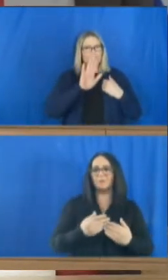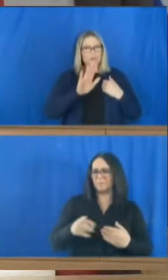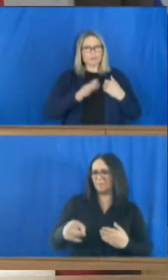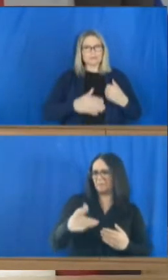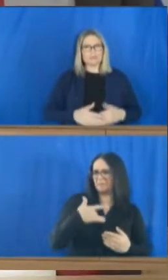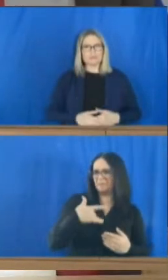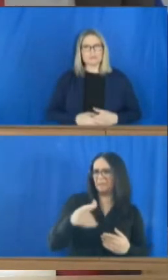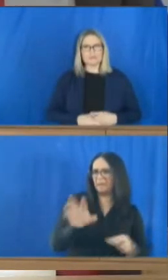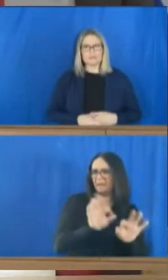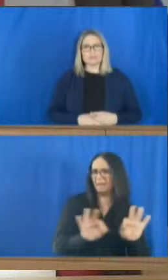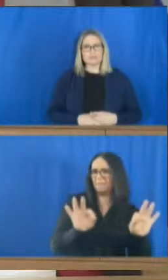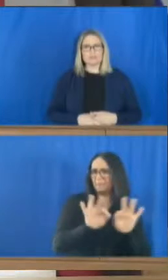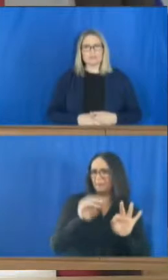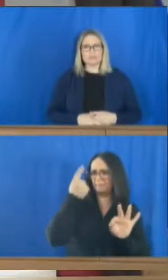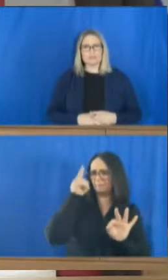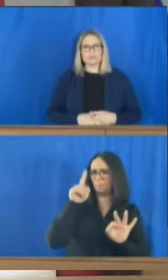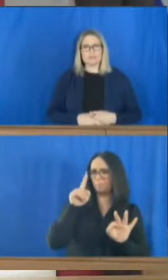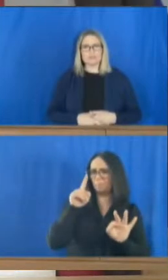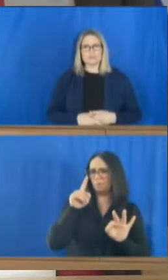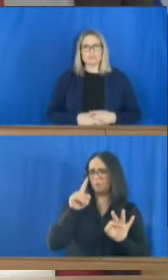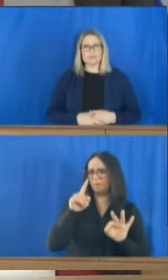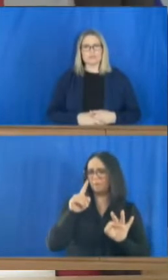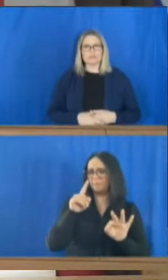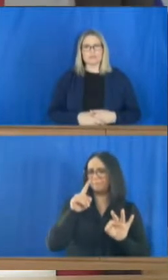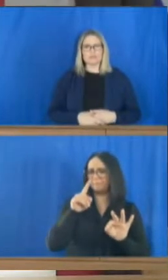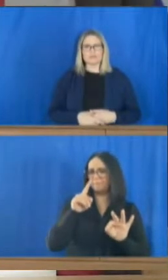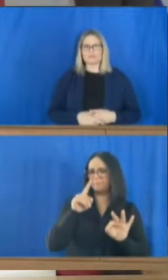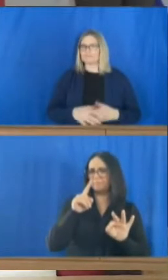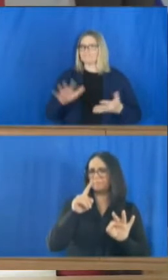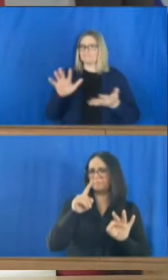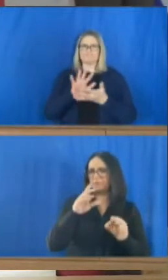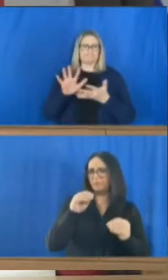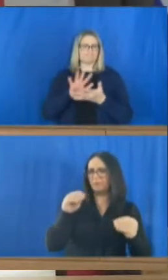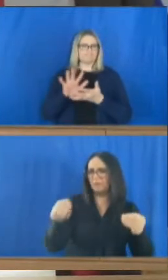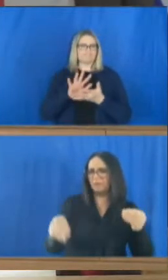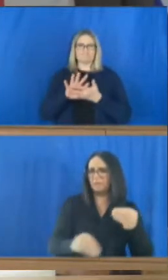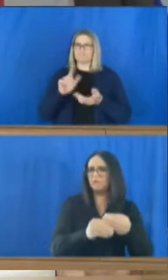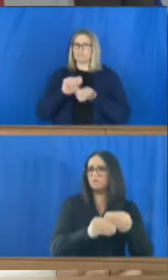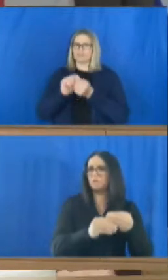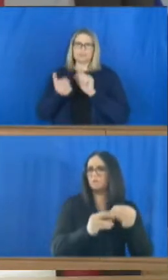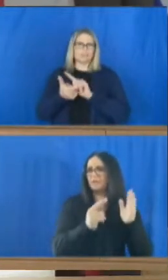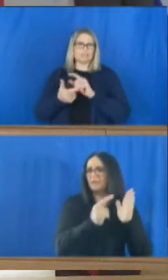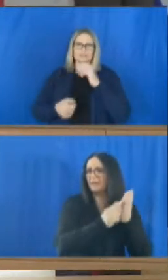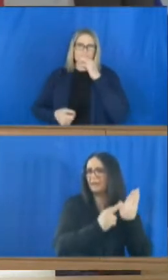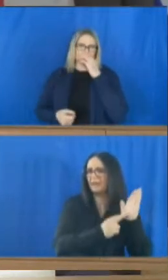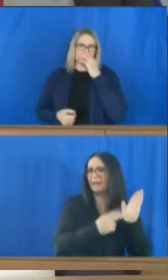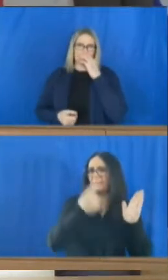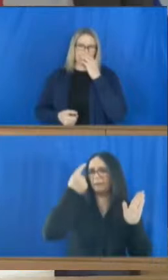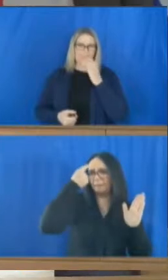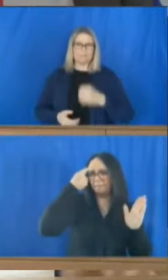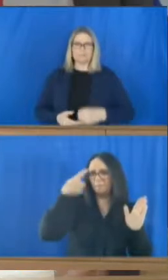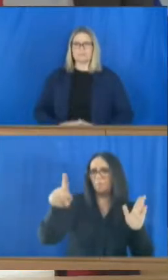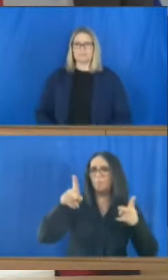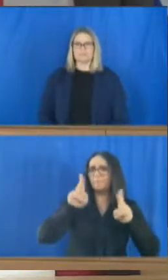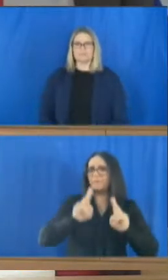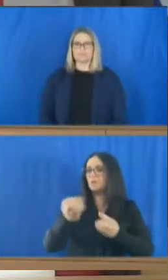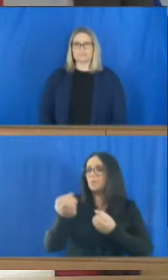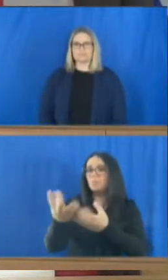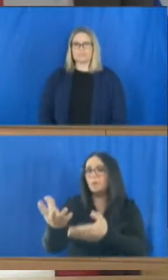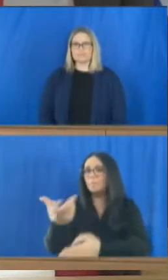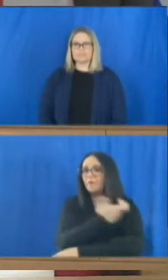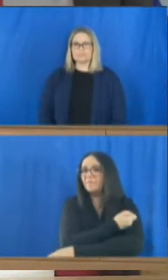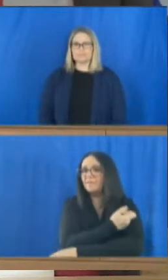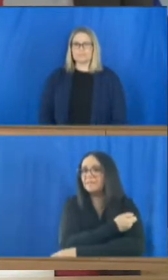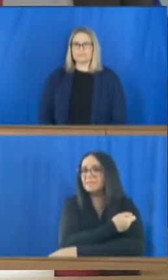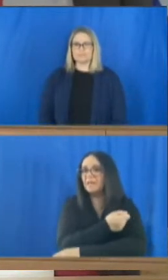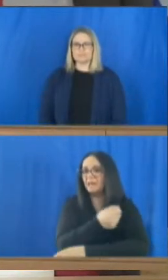Well, it may be a need to go further in that regard. I think that what this does is allow us